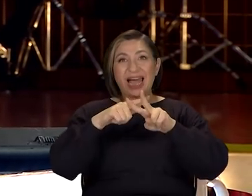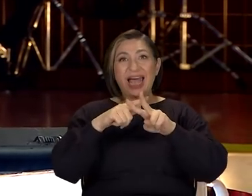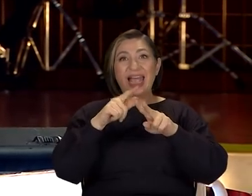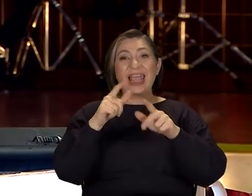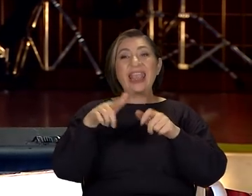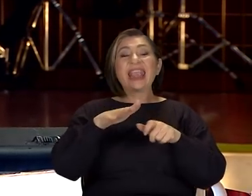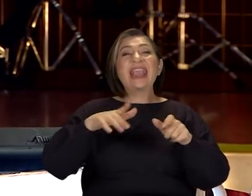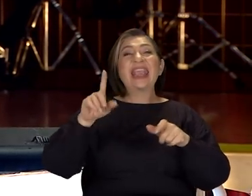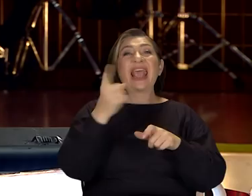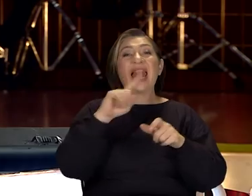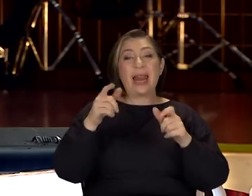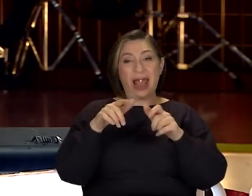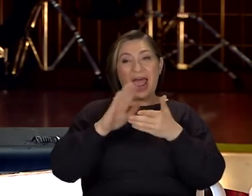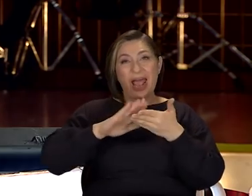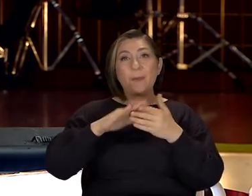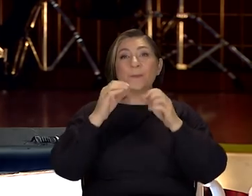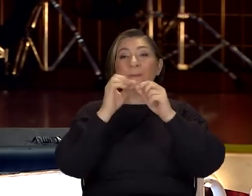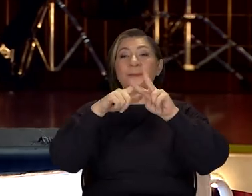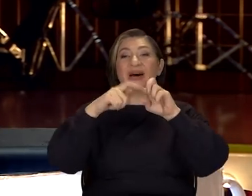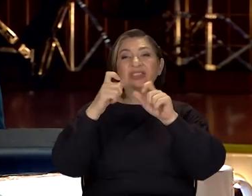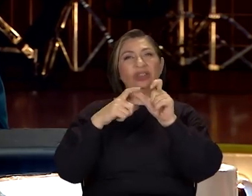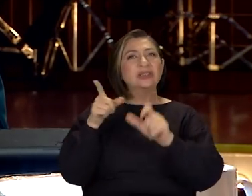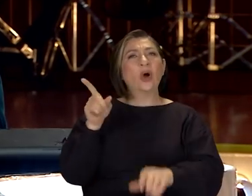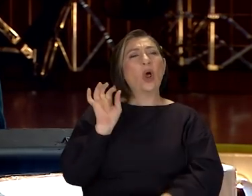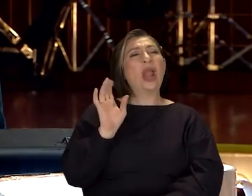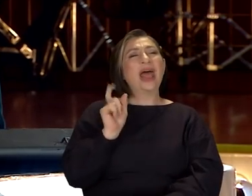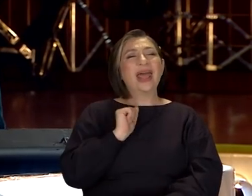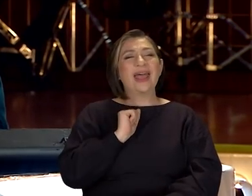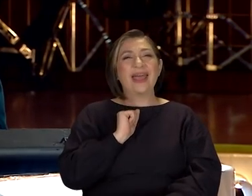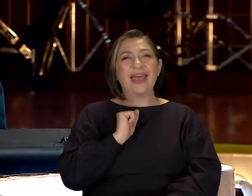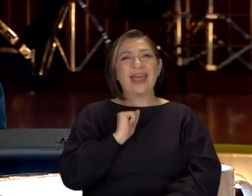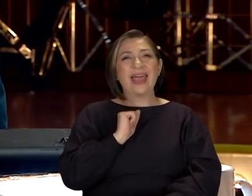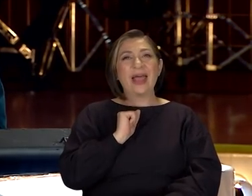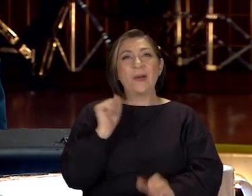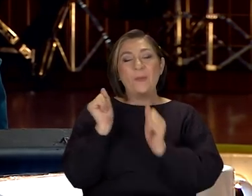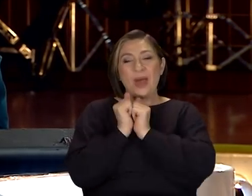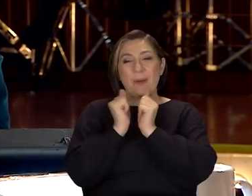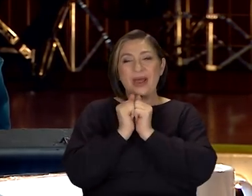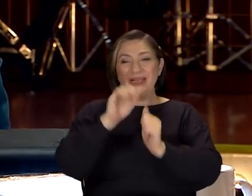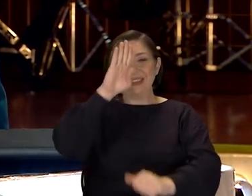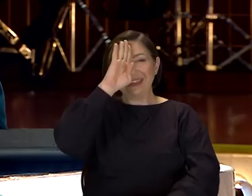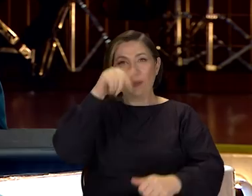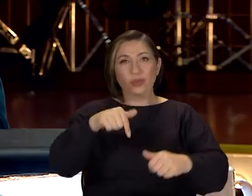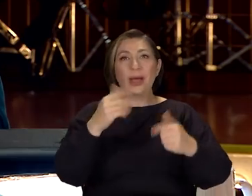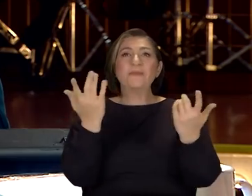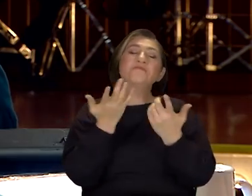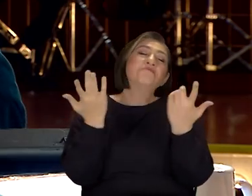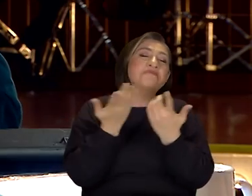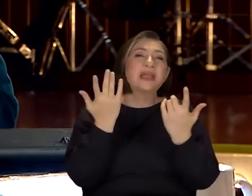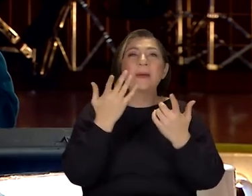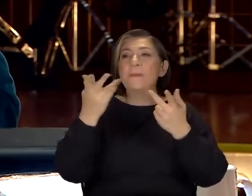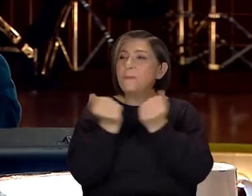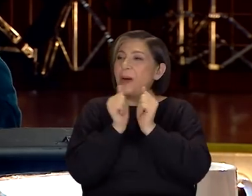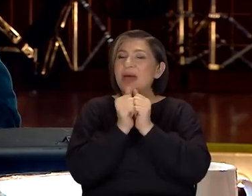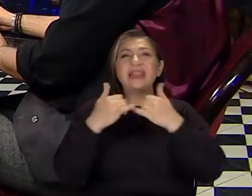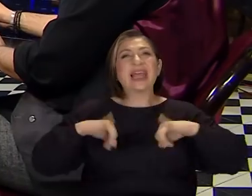genel koordinatörü olan Barış arkadaşım evet öyledir. Yani mesela beraber işte ya İstanbul'da bir yerde ya da beraber